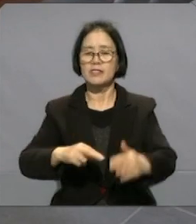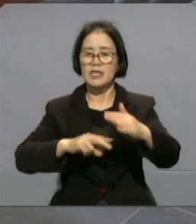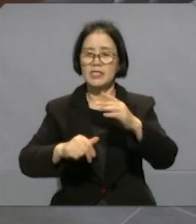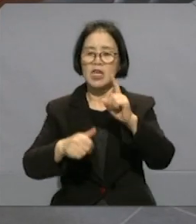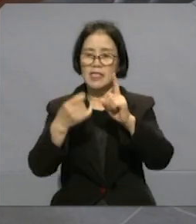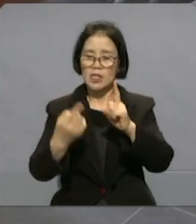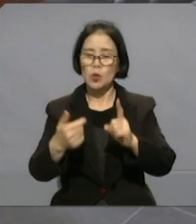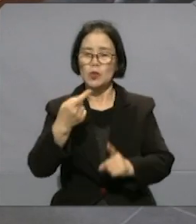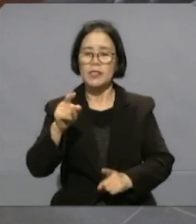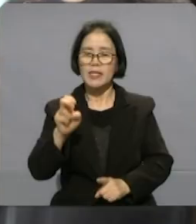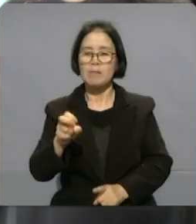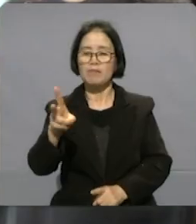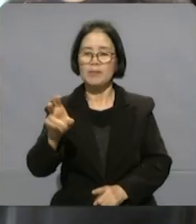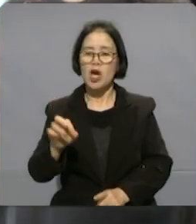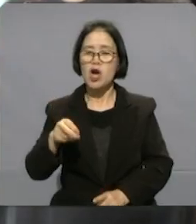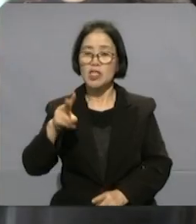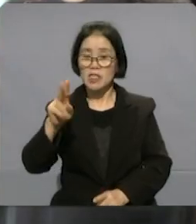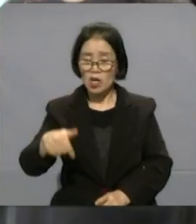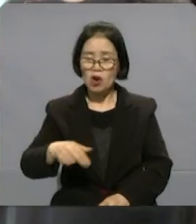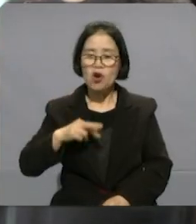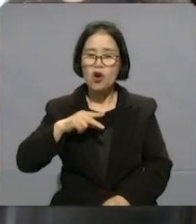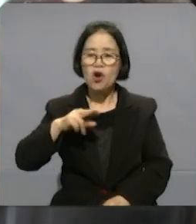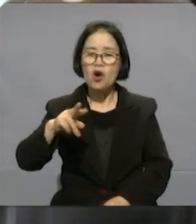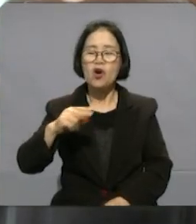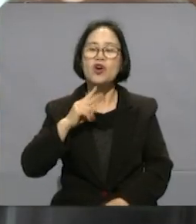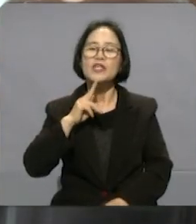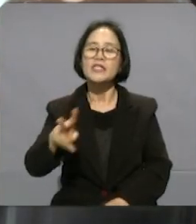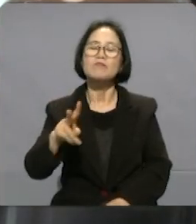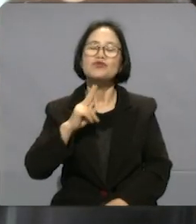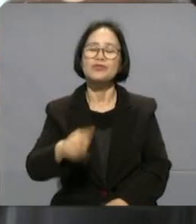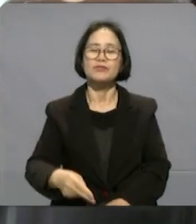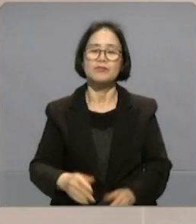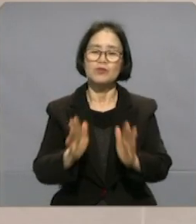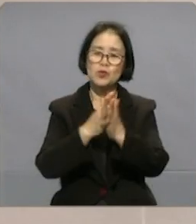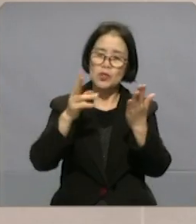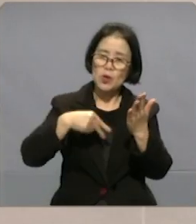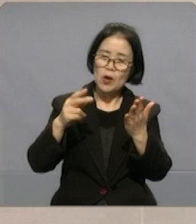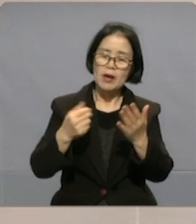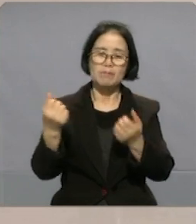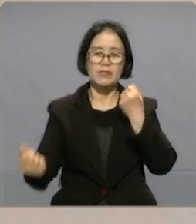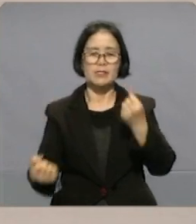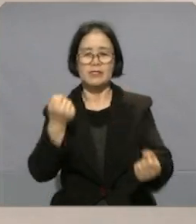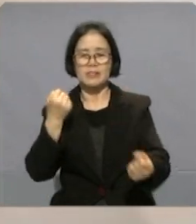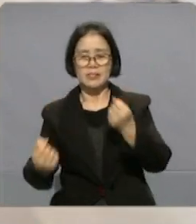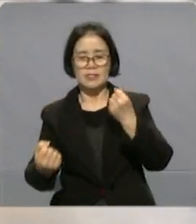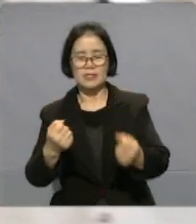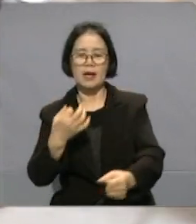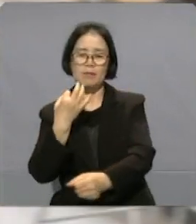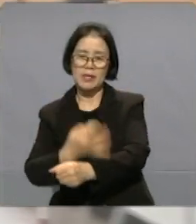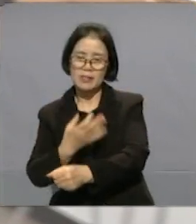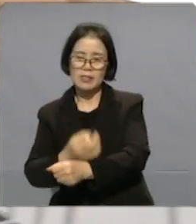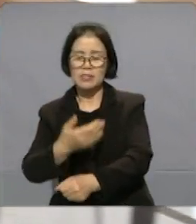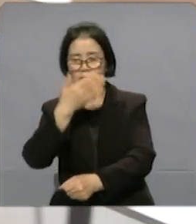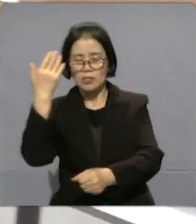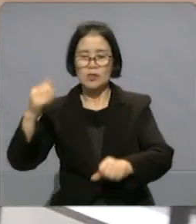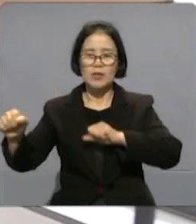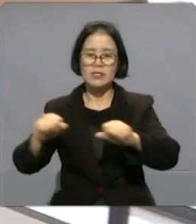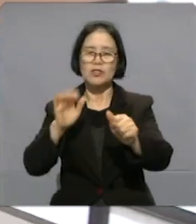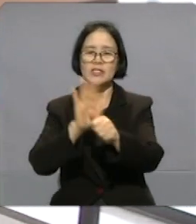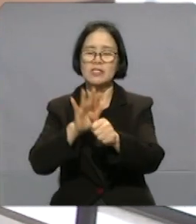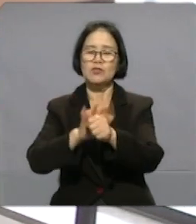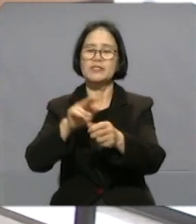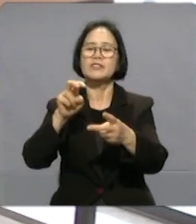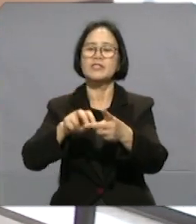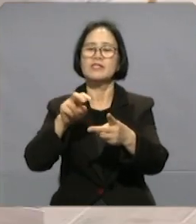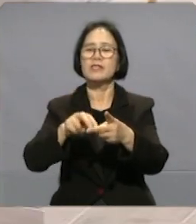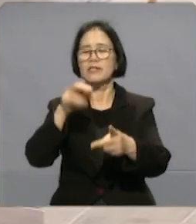1호선 남영역과 걸어서 2분 거리입니다. 도서관, 피트니스 센터 등 편의시설과 청년활동 지원센터를